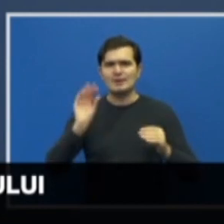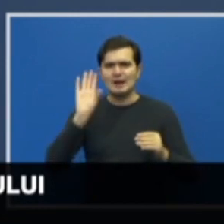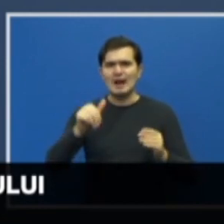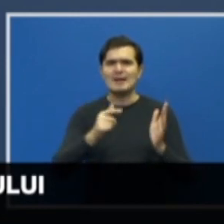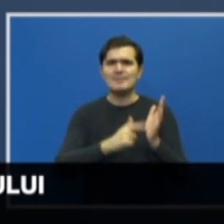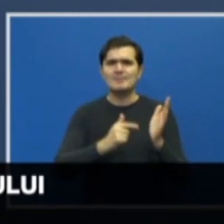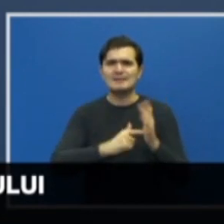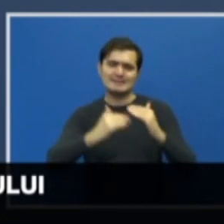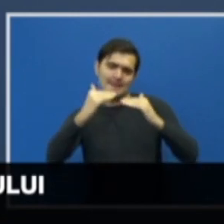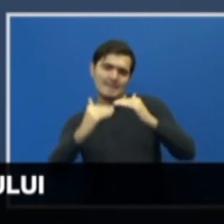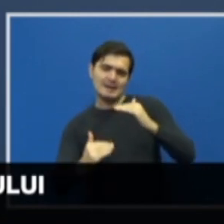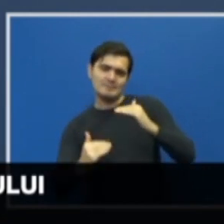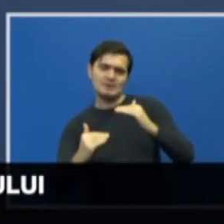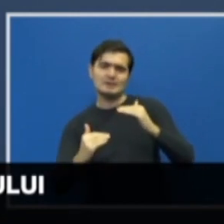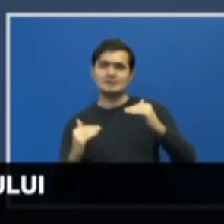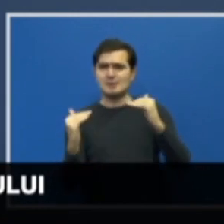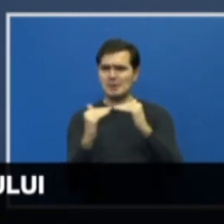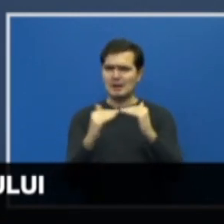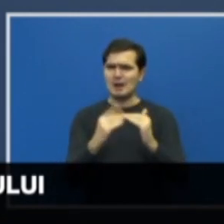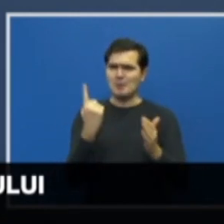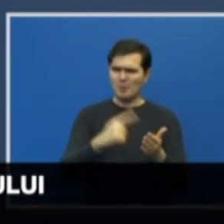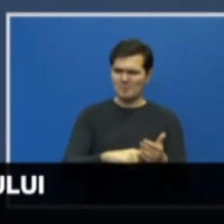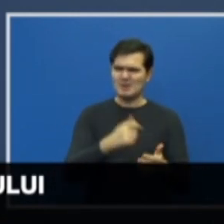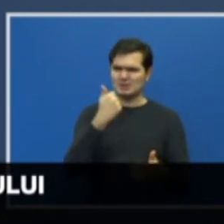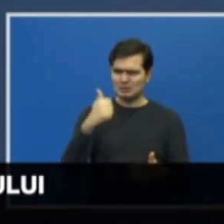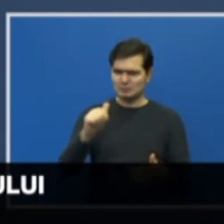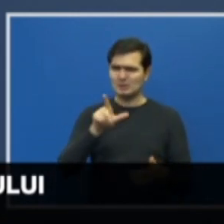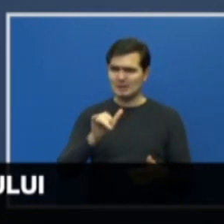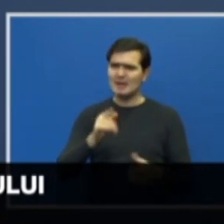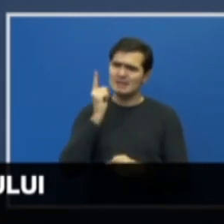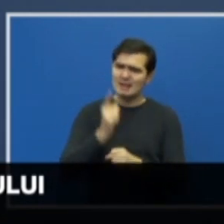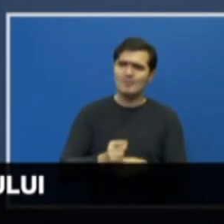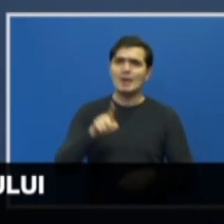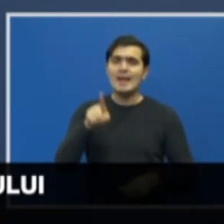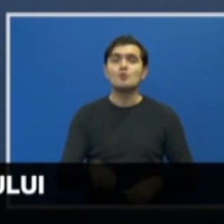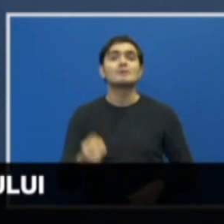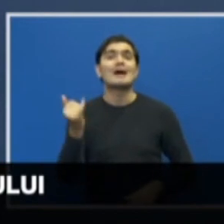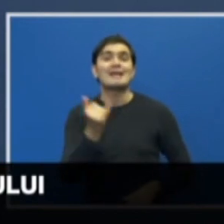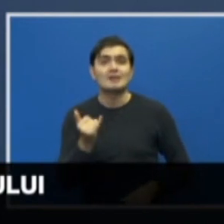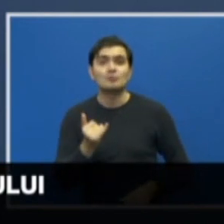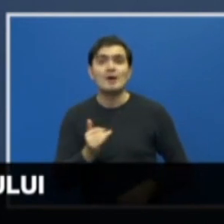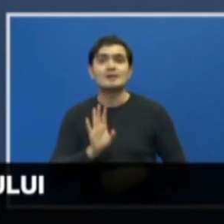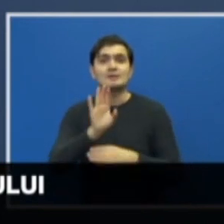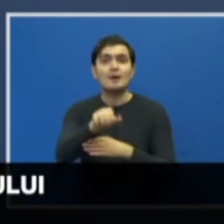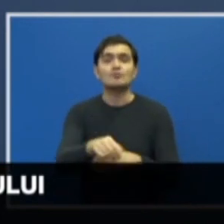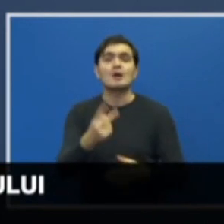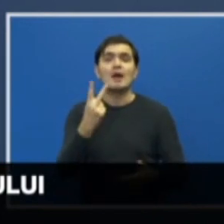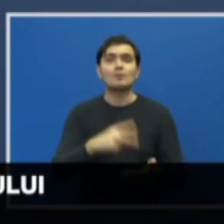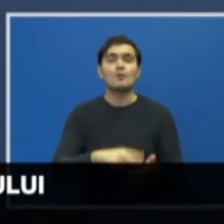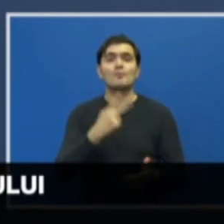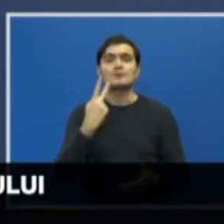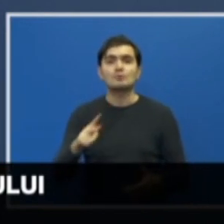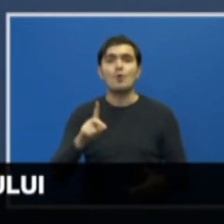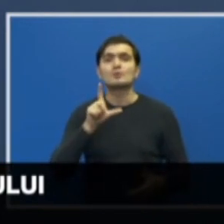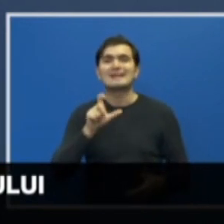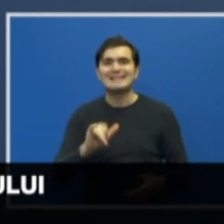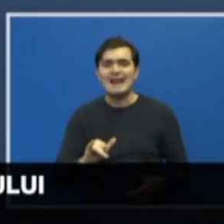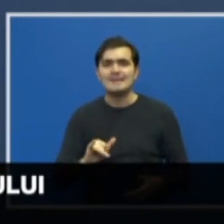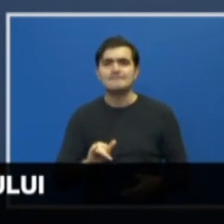sau egală cu 1600 de lei să aibă în luna ianuarie acel venit de 2200 de lei. Astfel